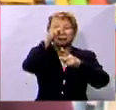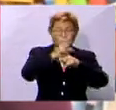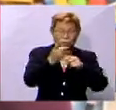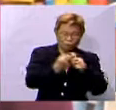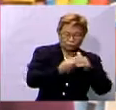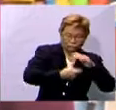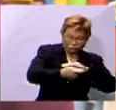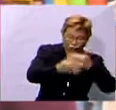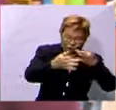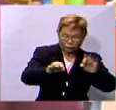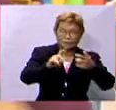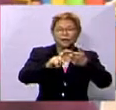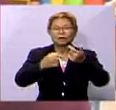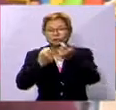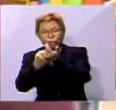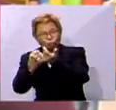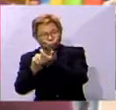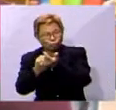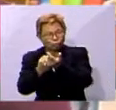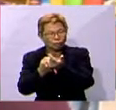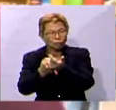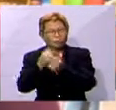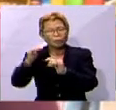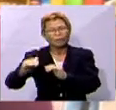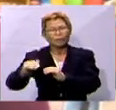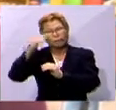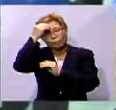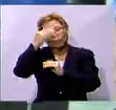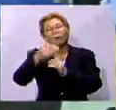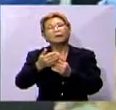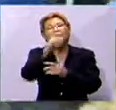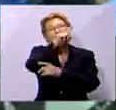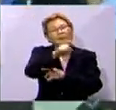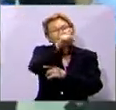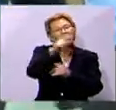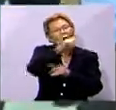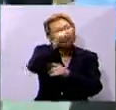bulan pertama, lepas tu dengan dia punya sokongan, diorang akan sentiasa update macam mana kita punya bisnes.